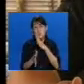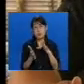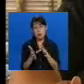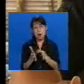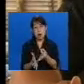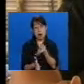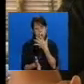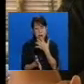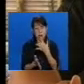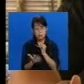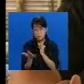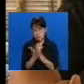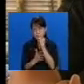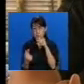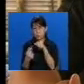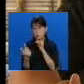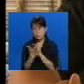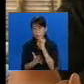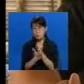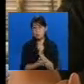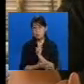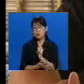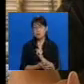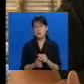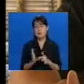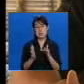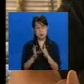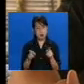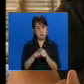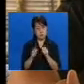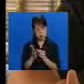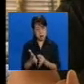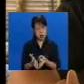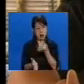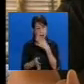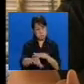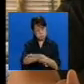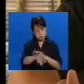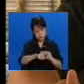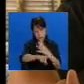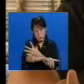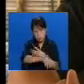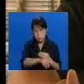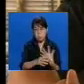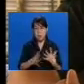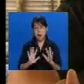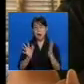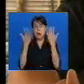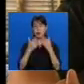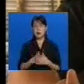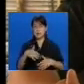ยาเกิดถูกขึ้นมายาเป็นลักษณะที่รักษาอาการได้นะครับชาวบ้านเ